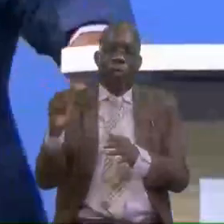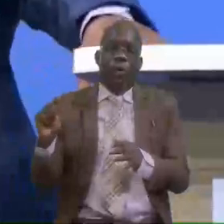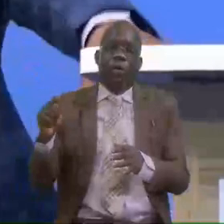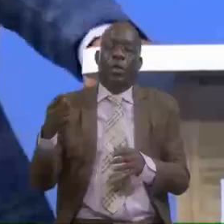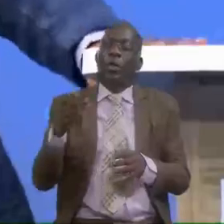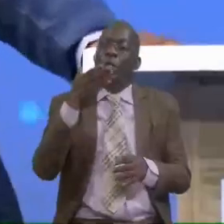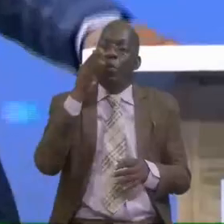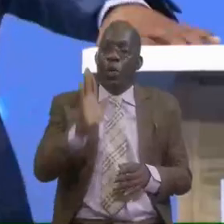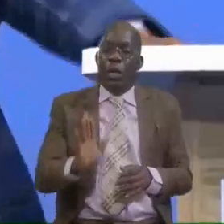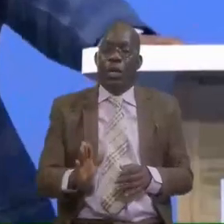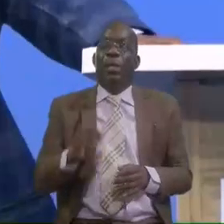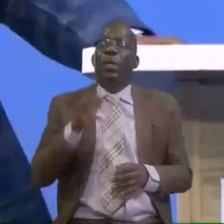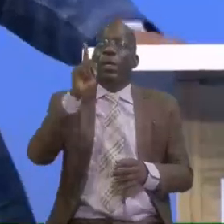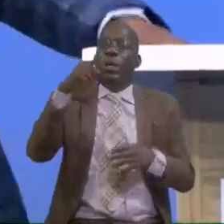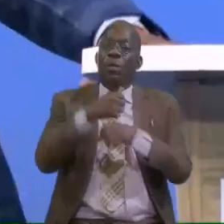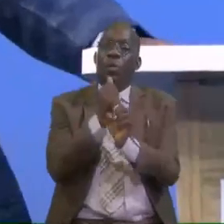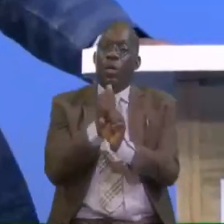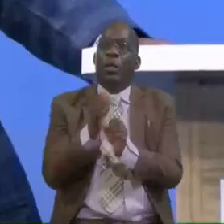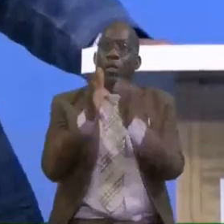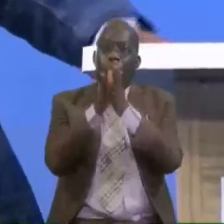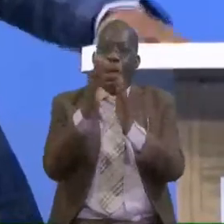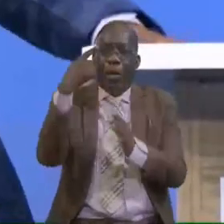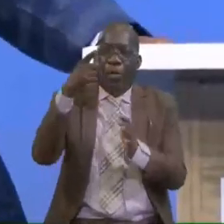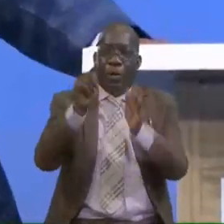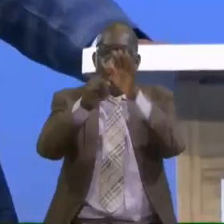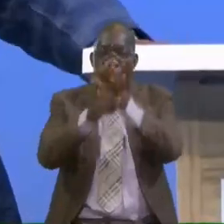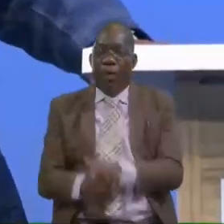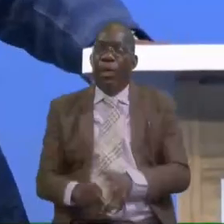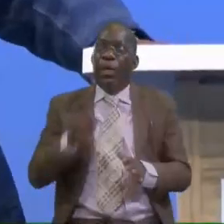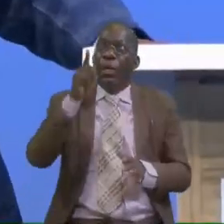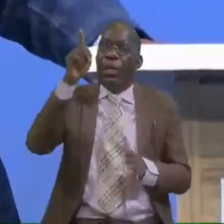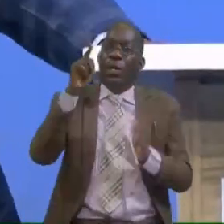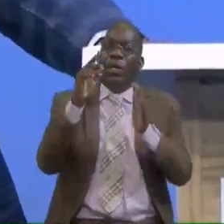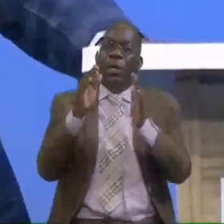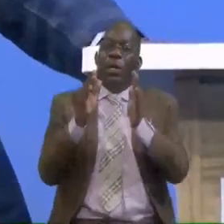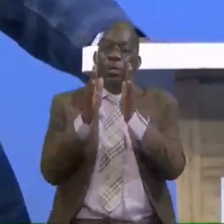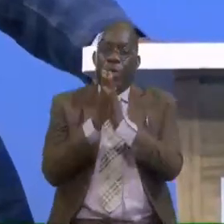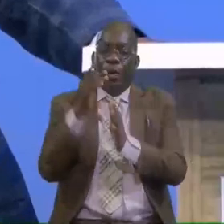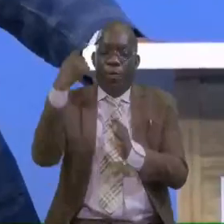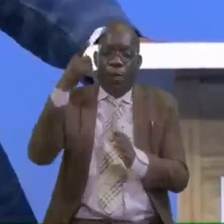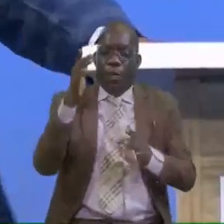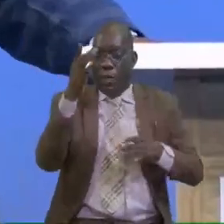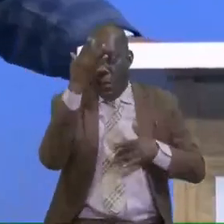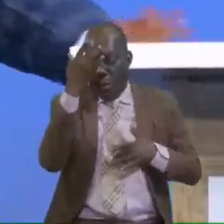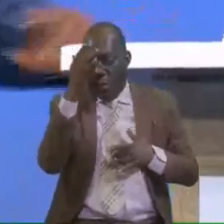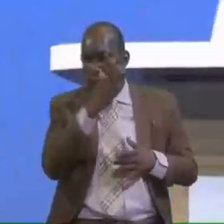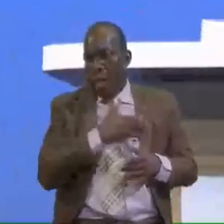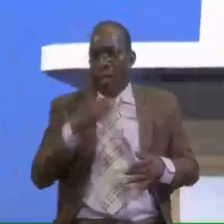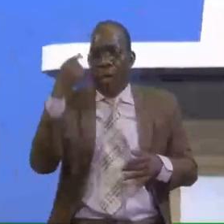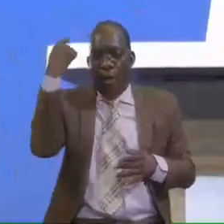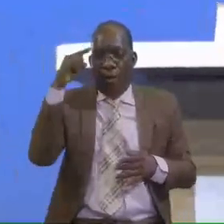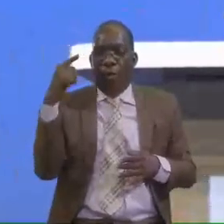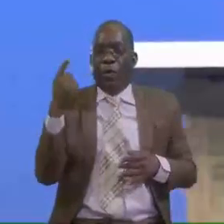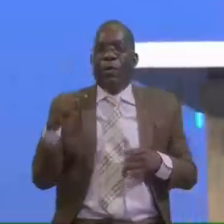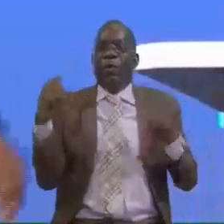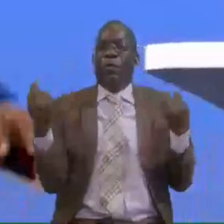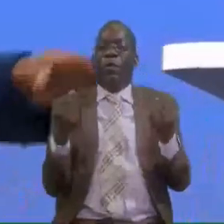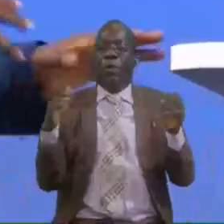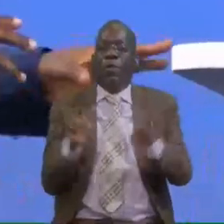méchants. Il a intercédé pour les affligés. Il a intercédé pour les malades et pour les pécheurs.